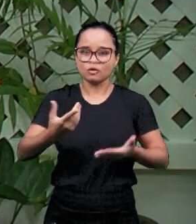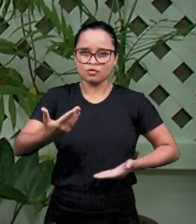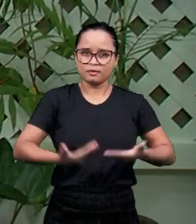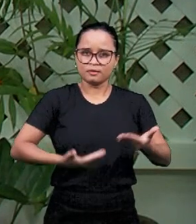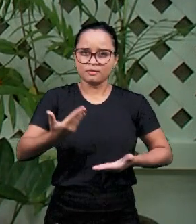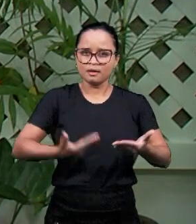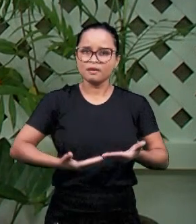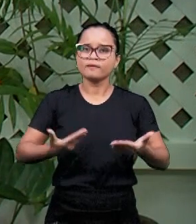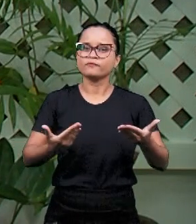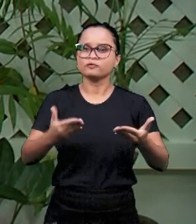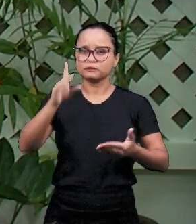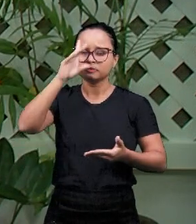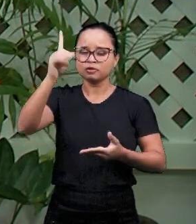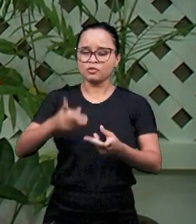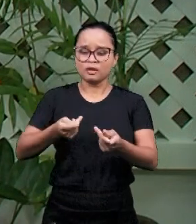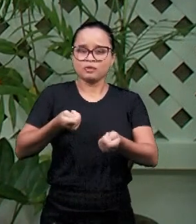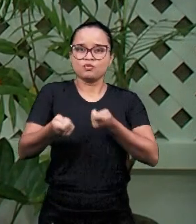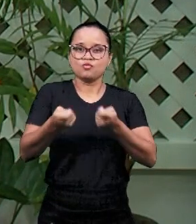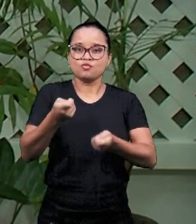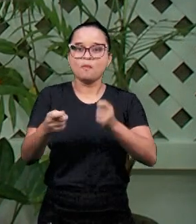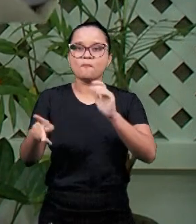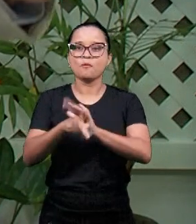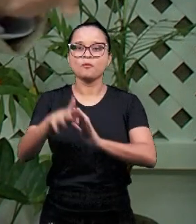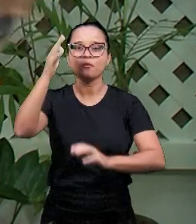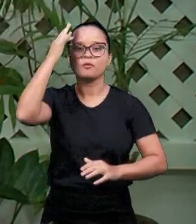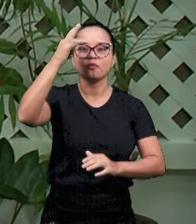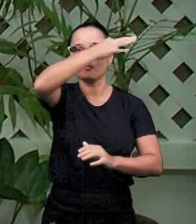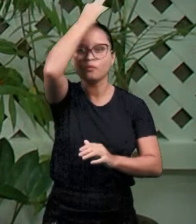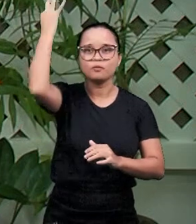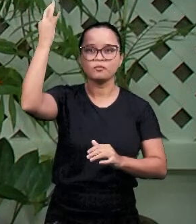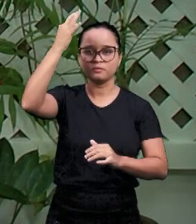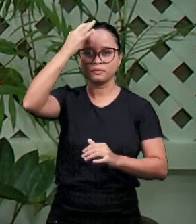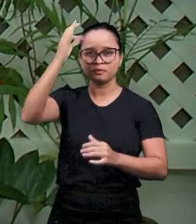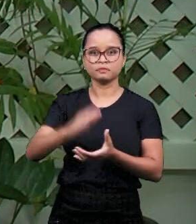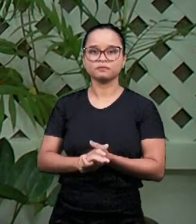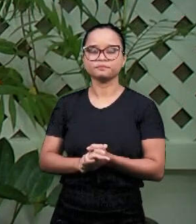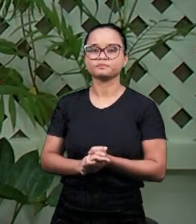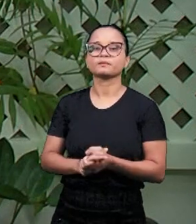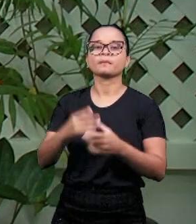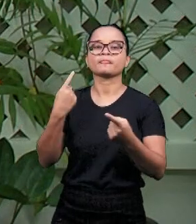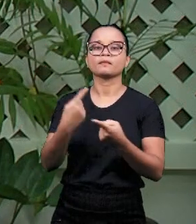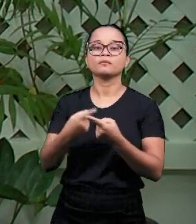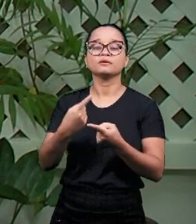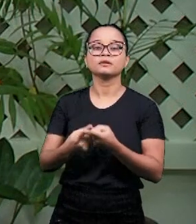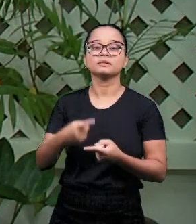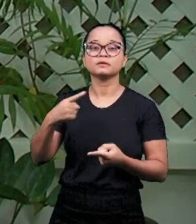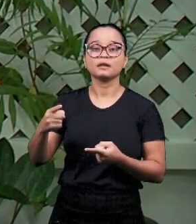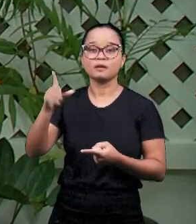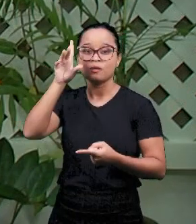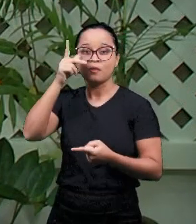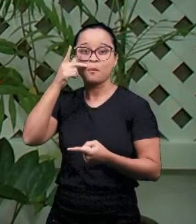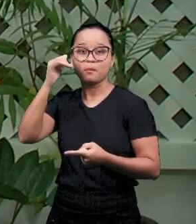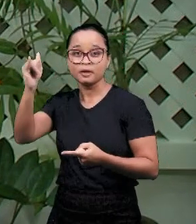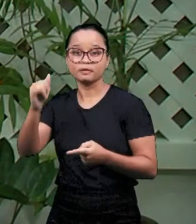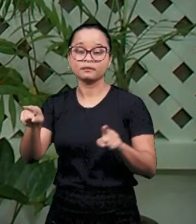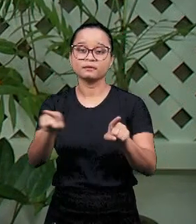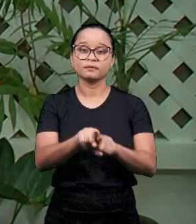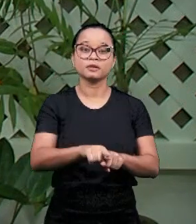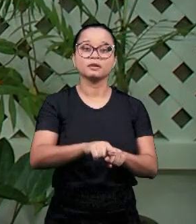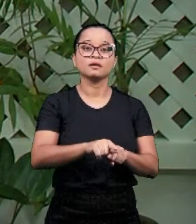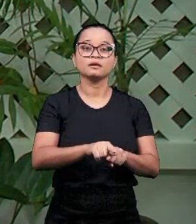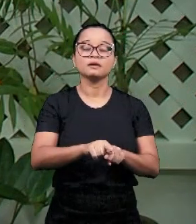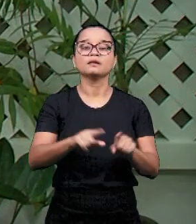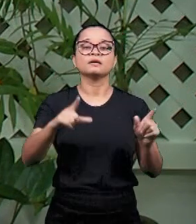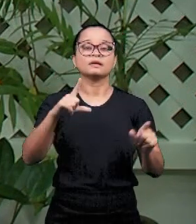gouvernement du Saint-Esprit. D'abord, le premier temps, dans l'époque, le gouvernement du Père. Maintenant, le ministère du Seigneur Jésus. Et